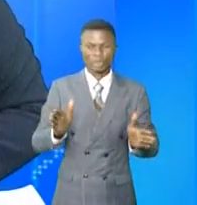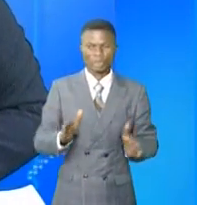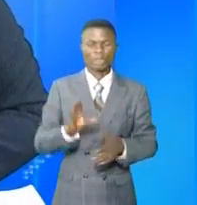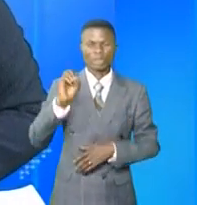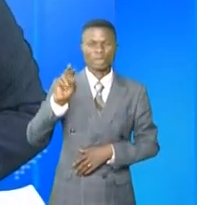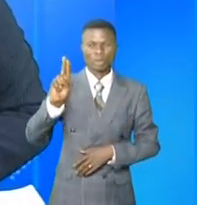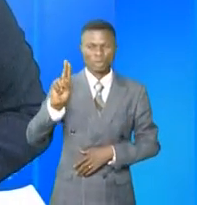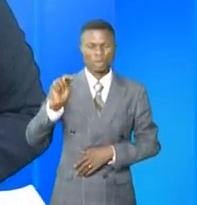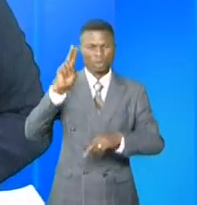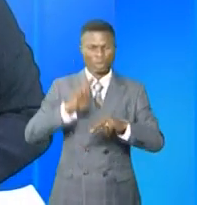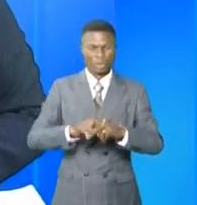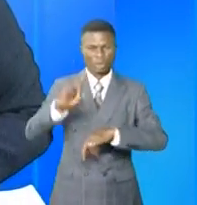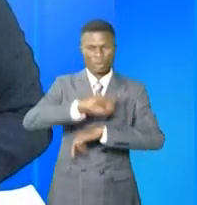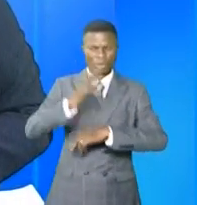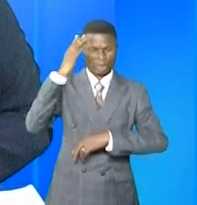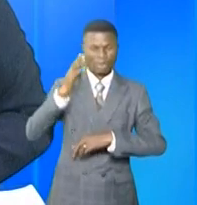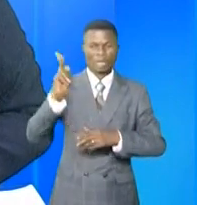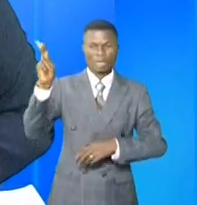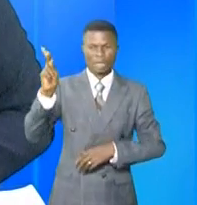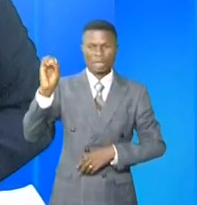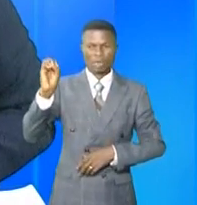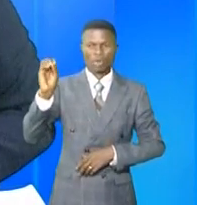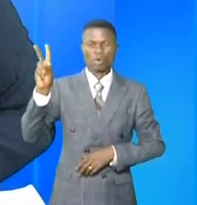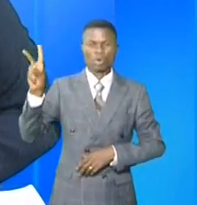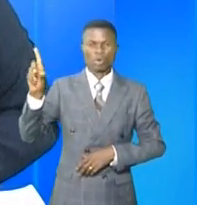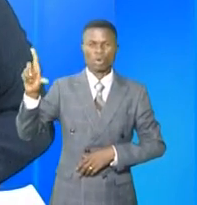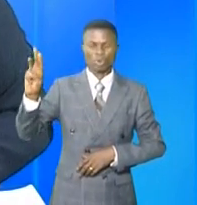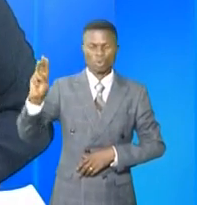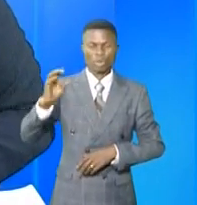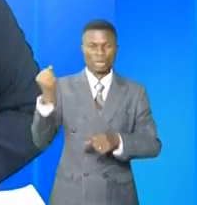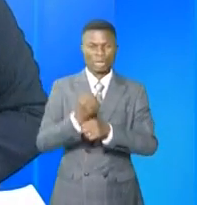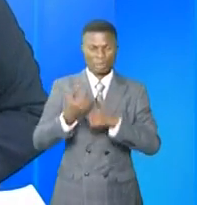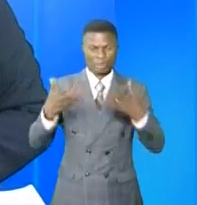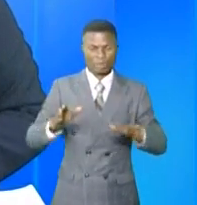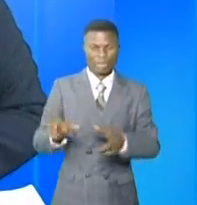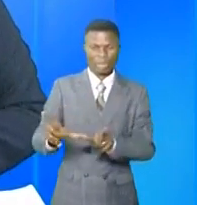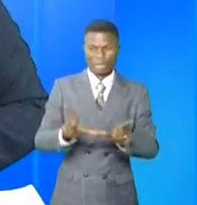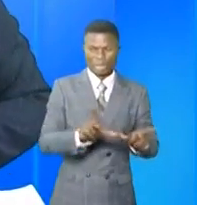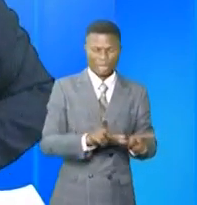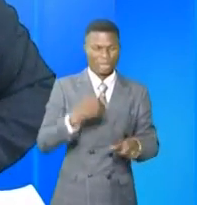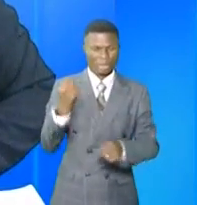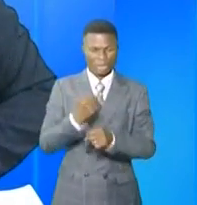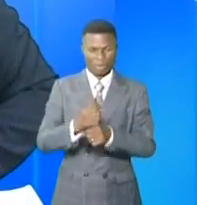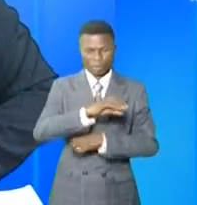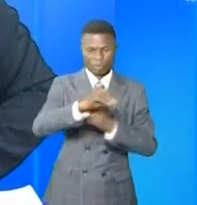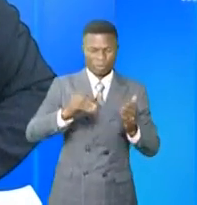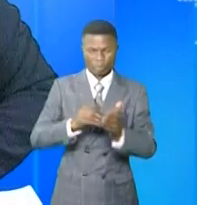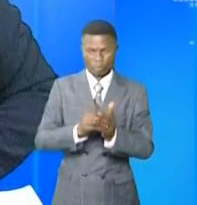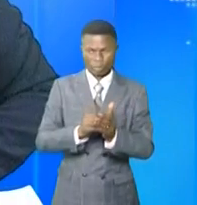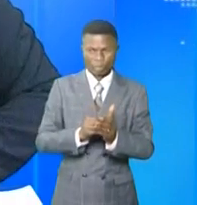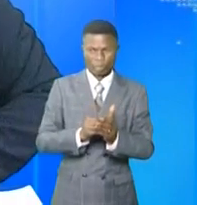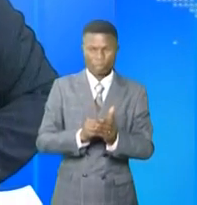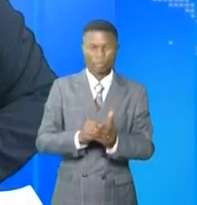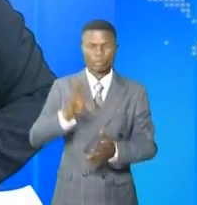a séjourné il y a quelques jours à Kolwezi, a bouclé sa mission au Lualaba, la mise en service du centre des négoces